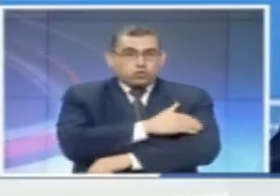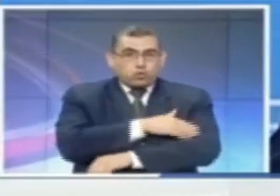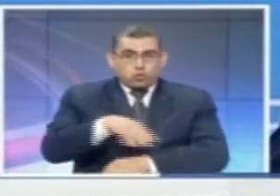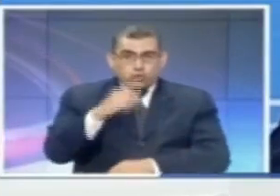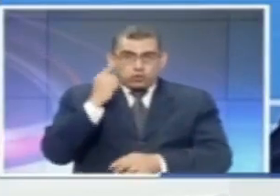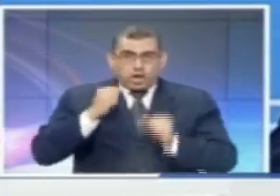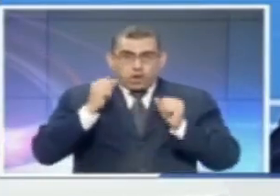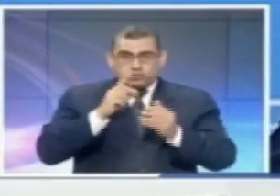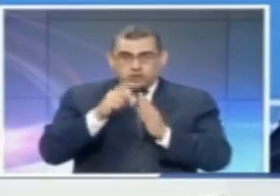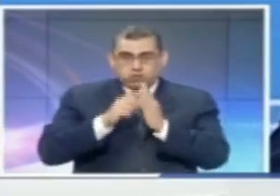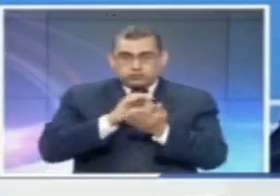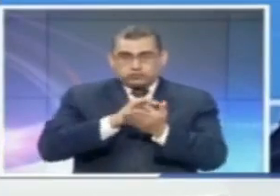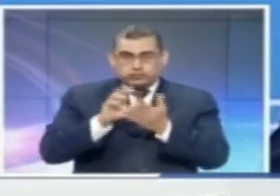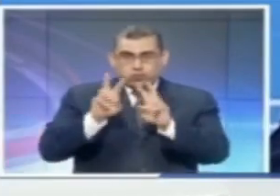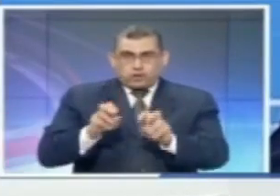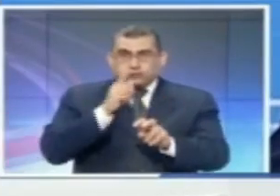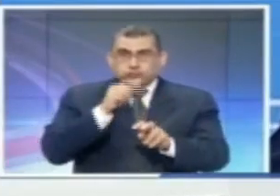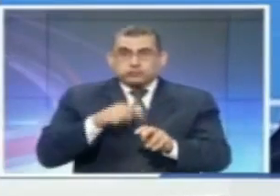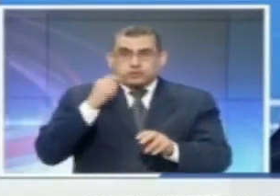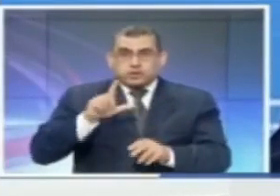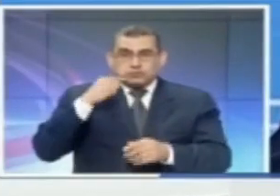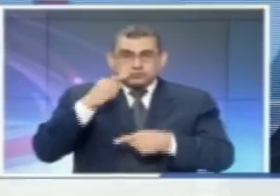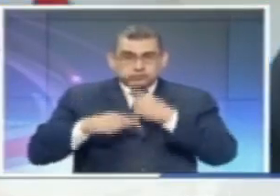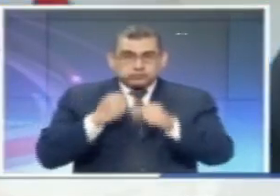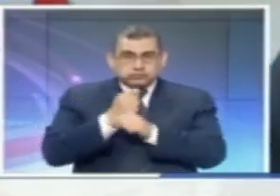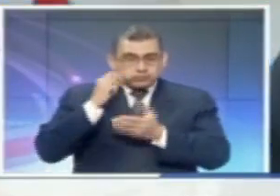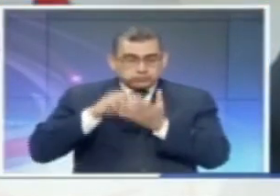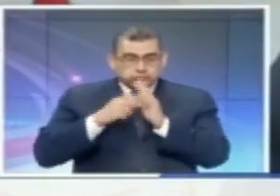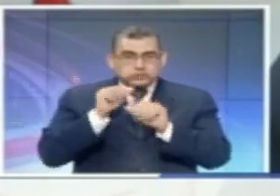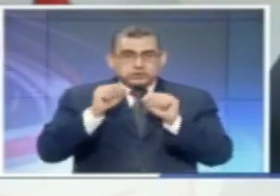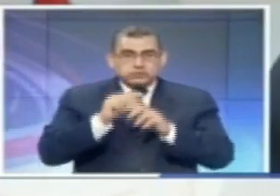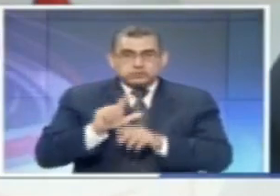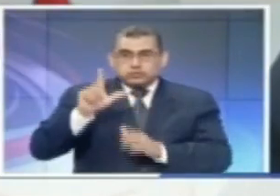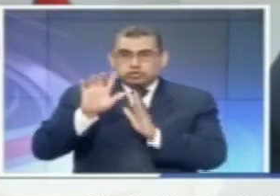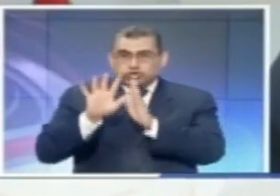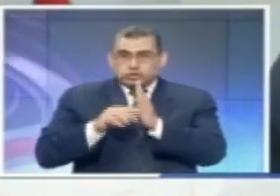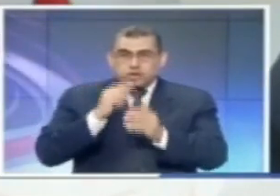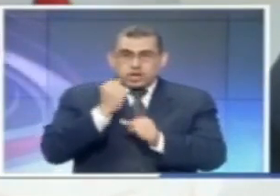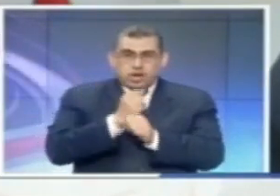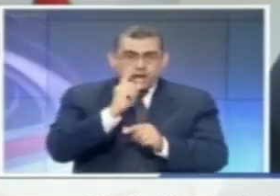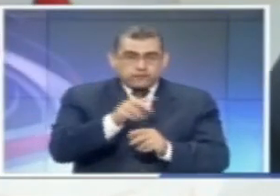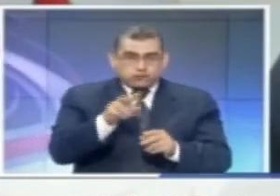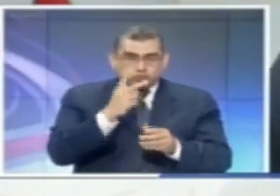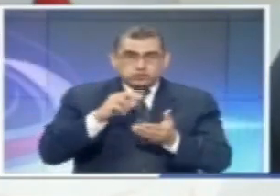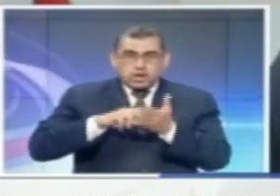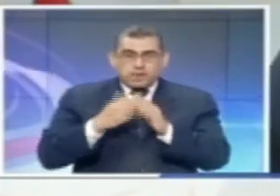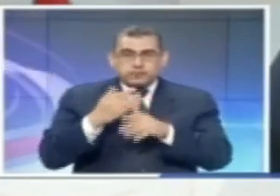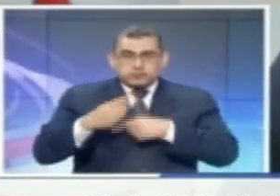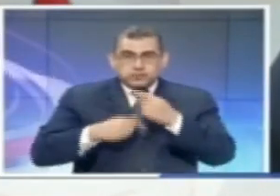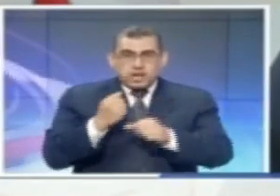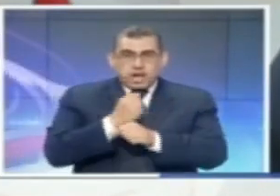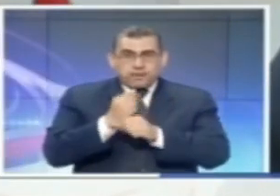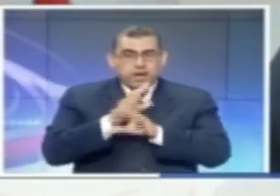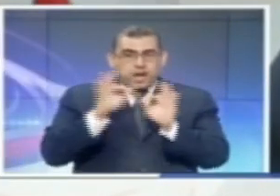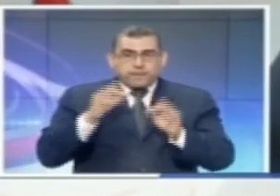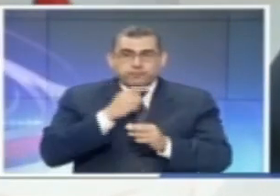أعضائه. كما تضمن الأمر الرئاسي استمرار التدابير الخاصة بالسلطتين التشريعية والتنفيذية، فضلا عن استمرار العمل